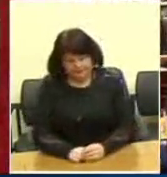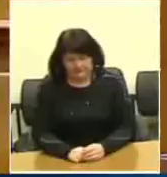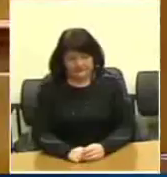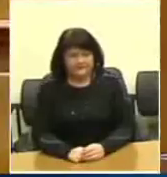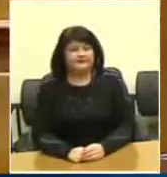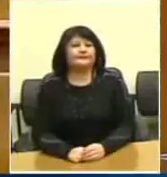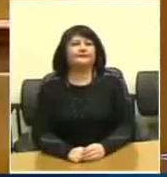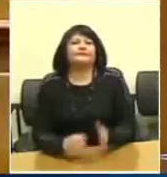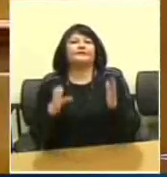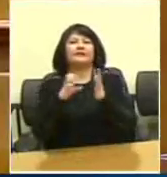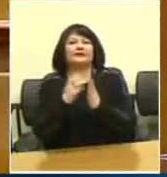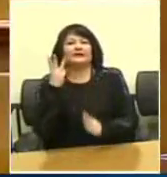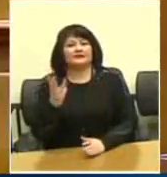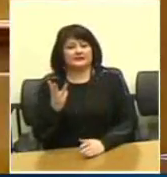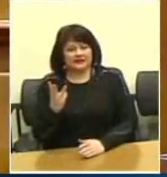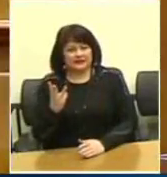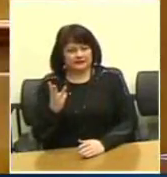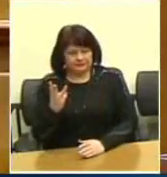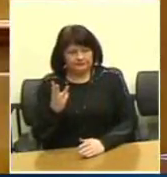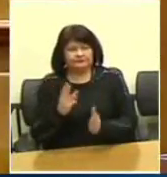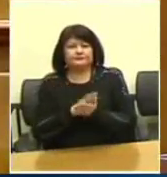Για το άρθρο 3 όμως.